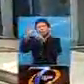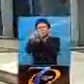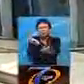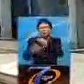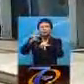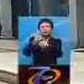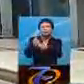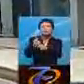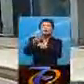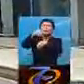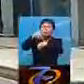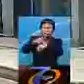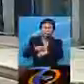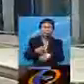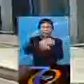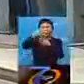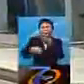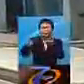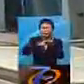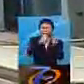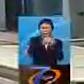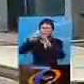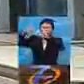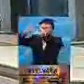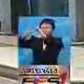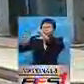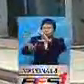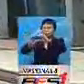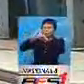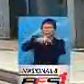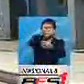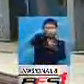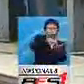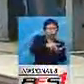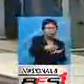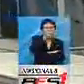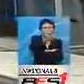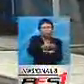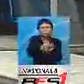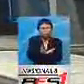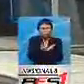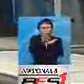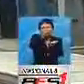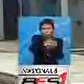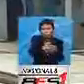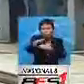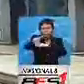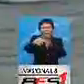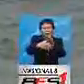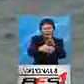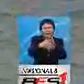laporan tamr Jamil bersama juru kamera Osman Said dari pusat pendaratan ikan Dar semporna untuk berita